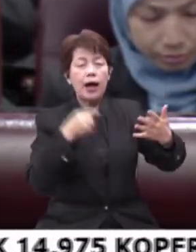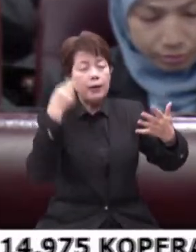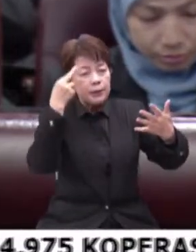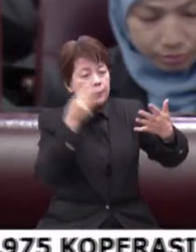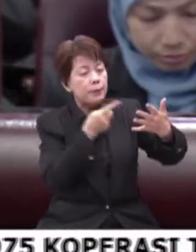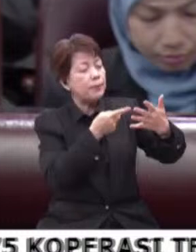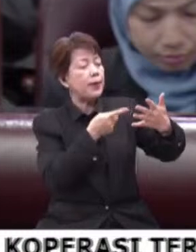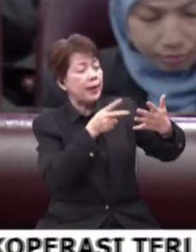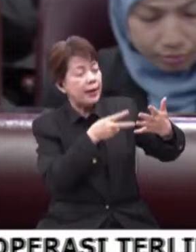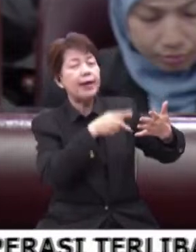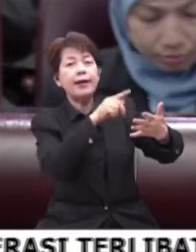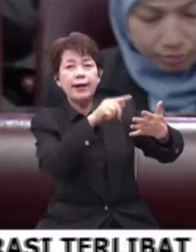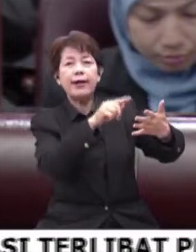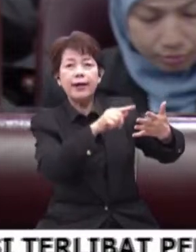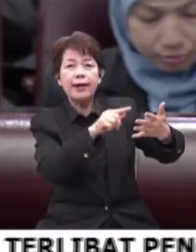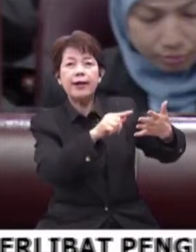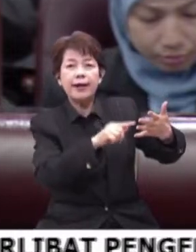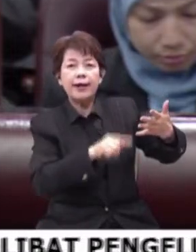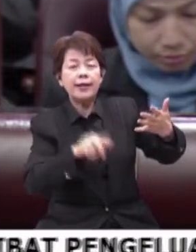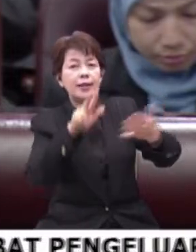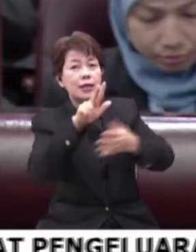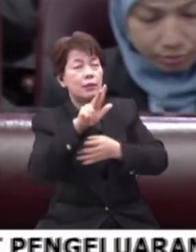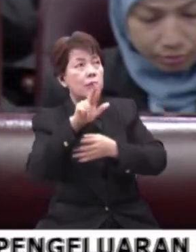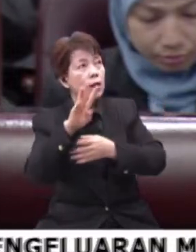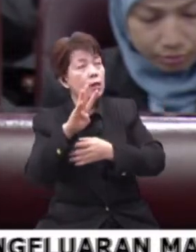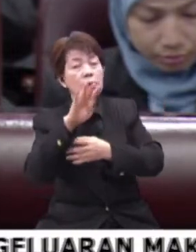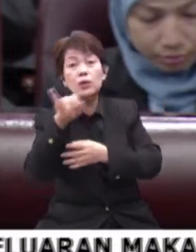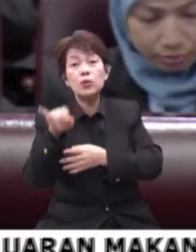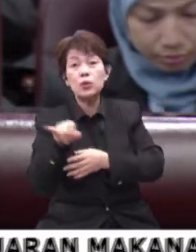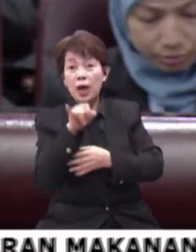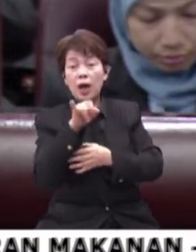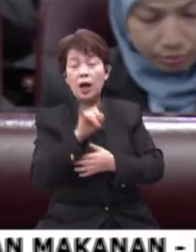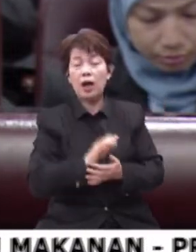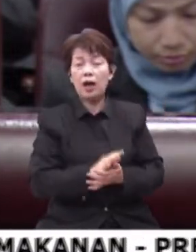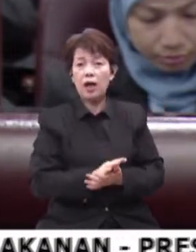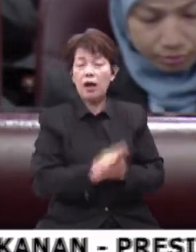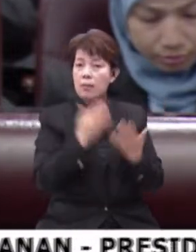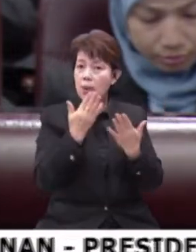kita 34 juta Ringgit untuk